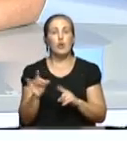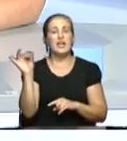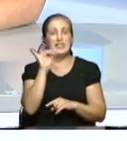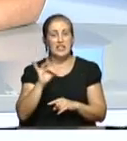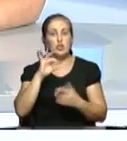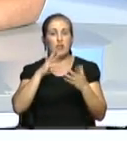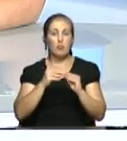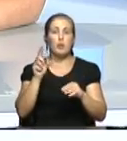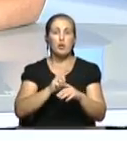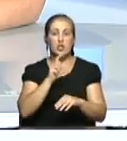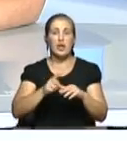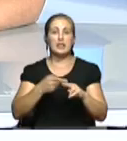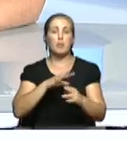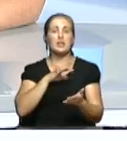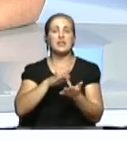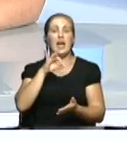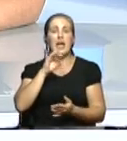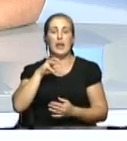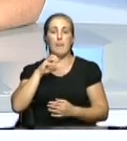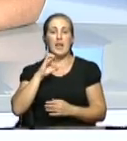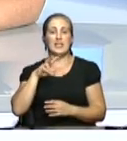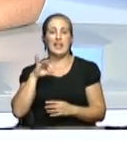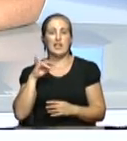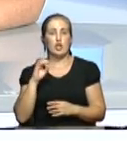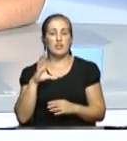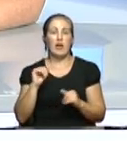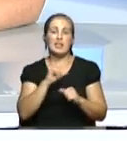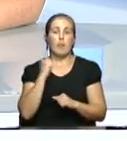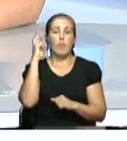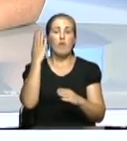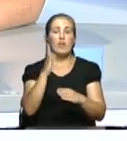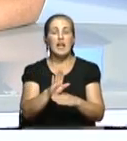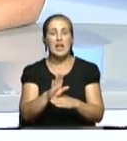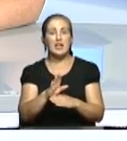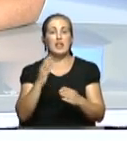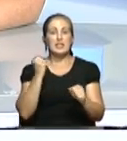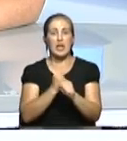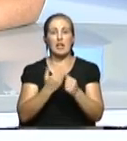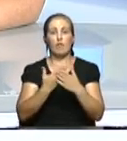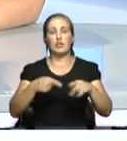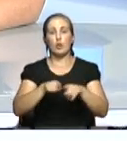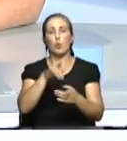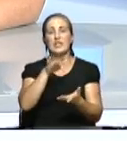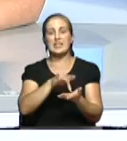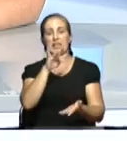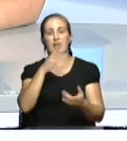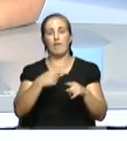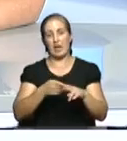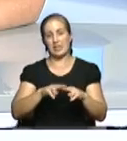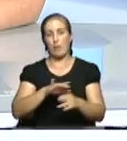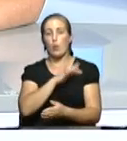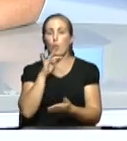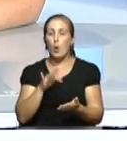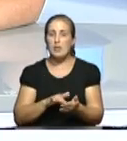вообще сырая это был центром ремесленничества и сам бог велел а именно вот делать такой центр в этом городе